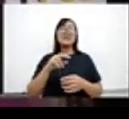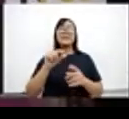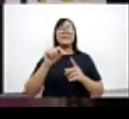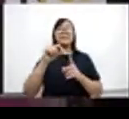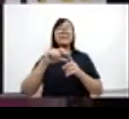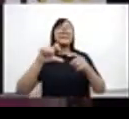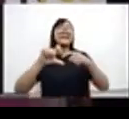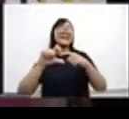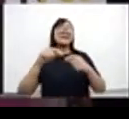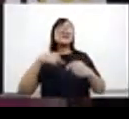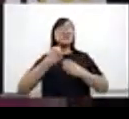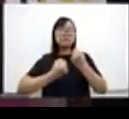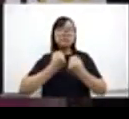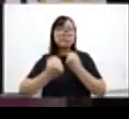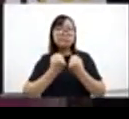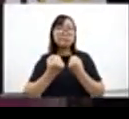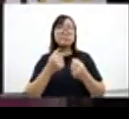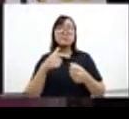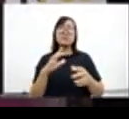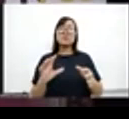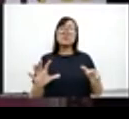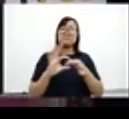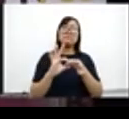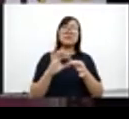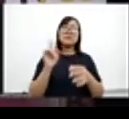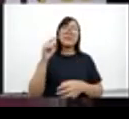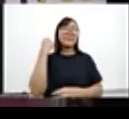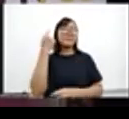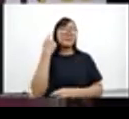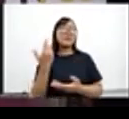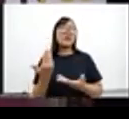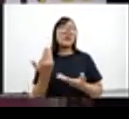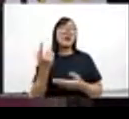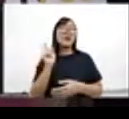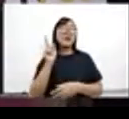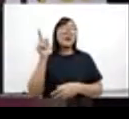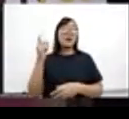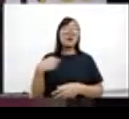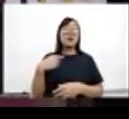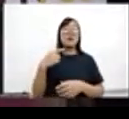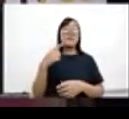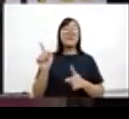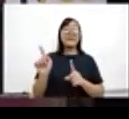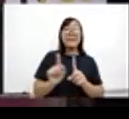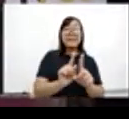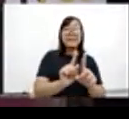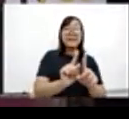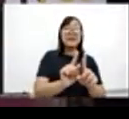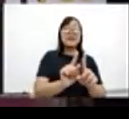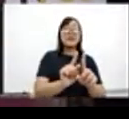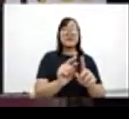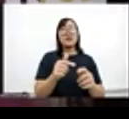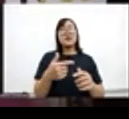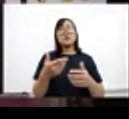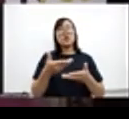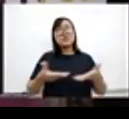prioritas dan kebijakan pemerintah jadi Apakah ada proses pendampingan gitu ya Eh tadi kan ada sosialisasi edukasi